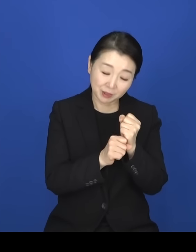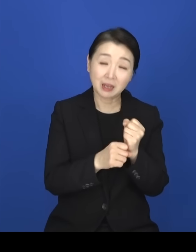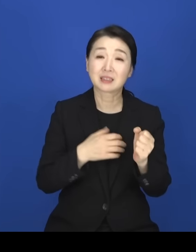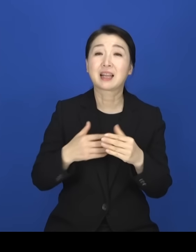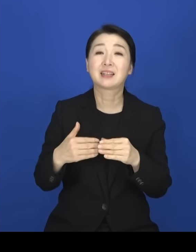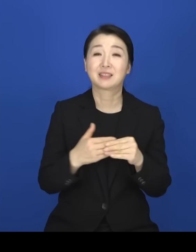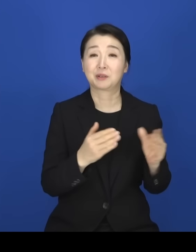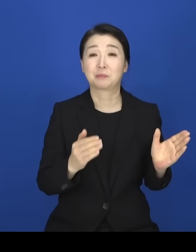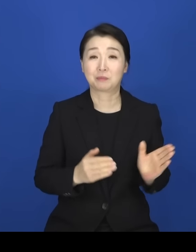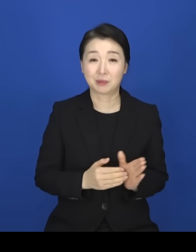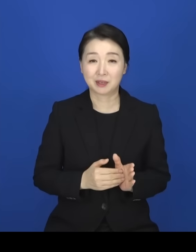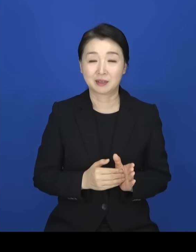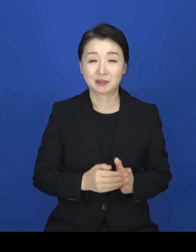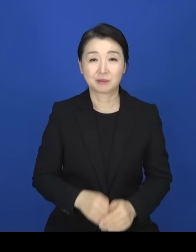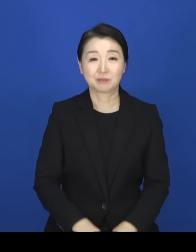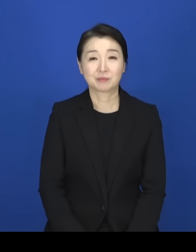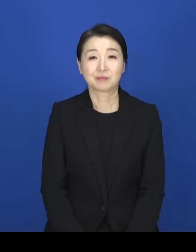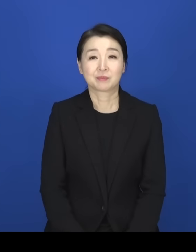이끌어 주셨고